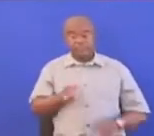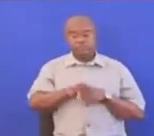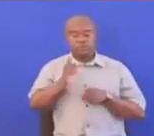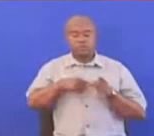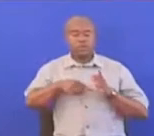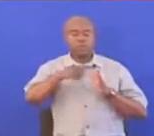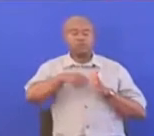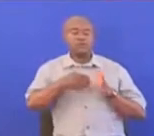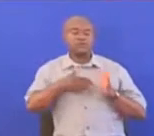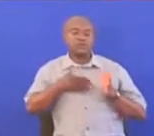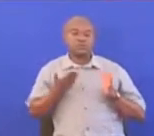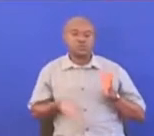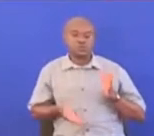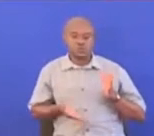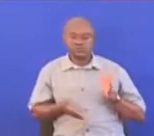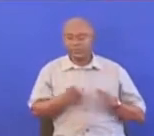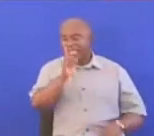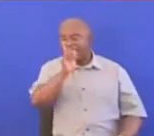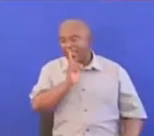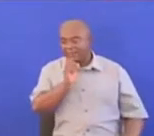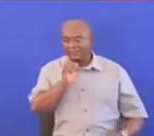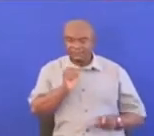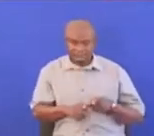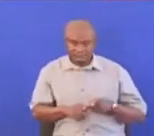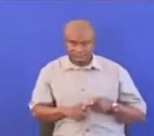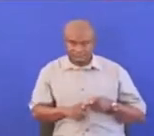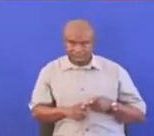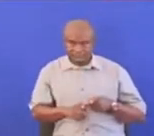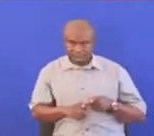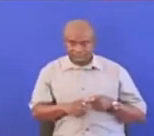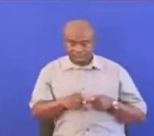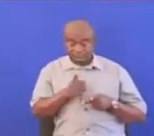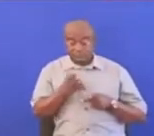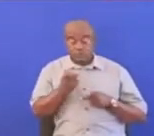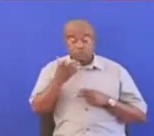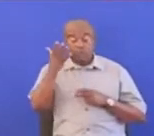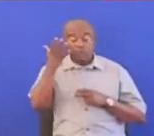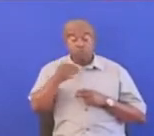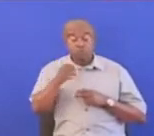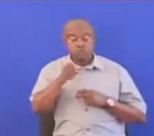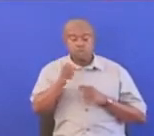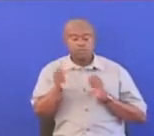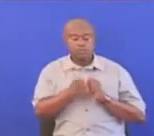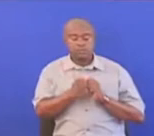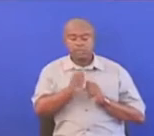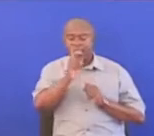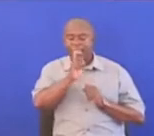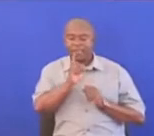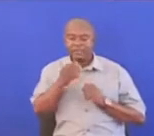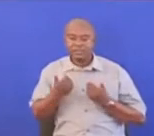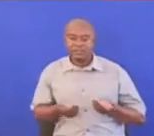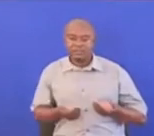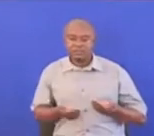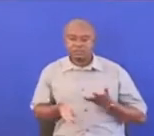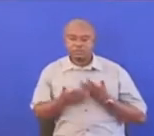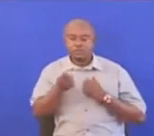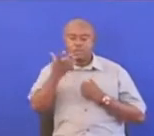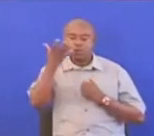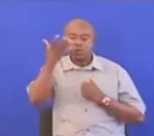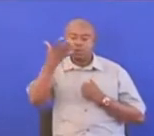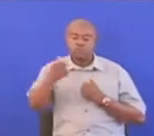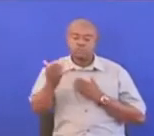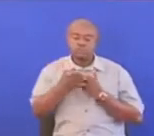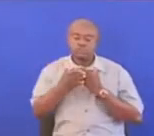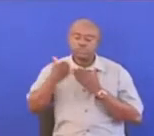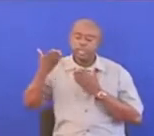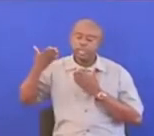vyetu vya asali, na tutaweza kuuza na yale mazao ya asali tutaweza kuyauza nje